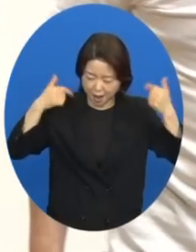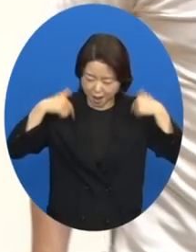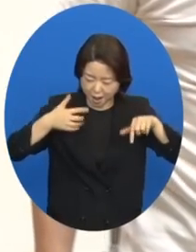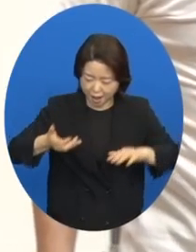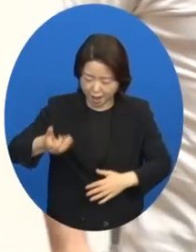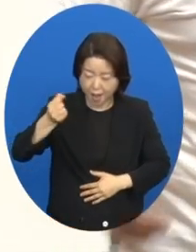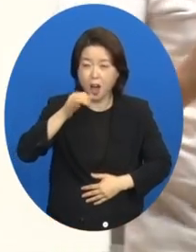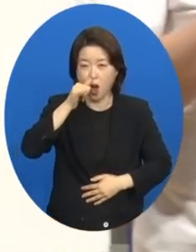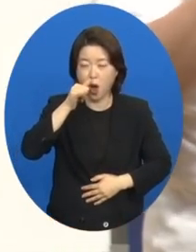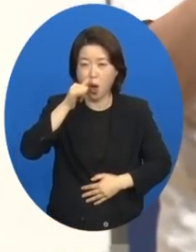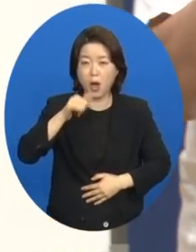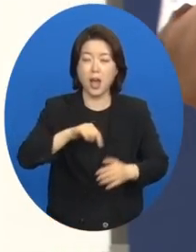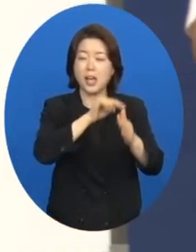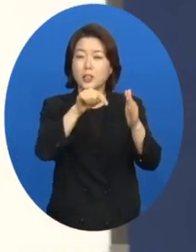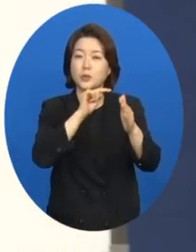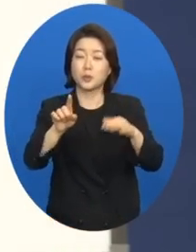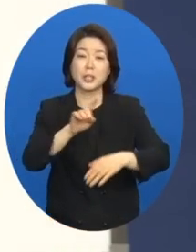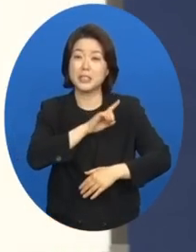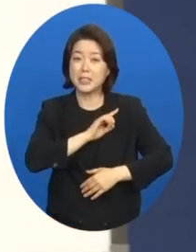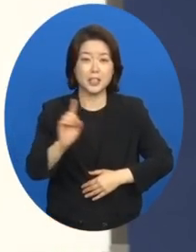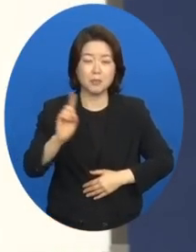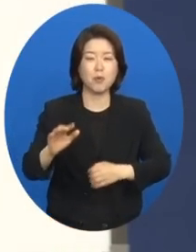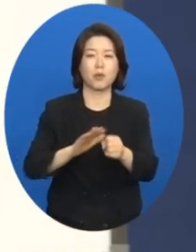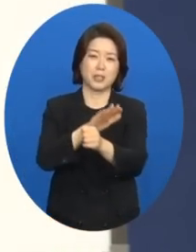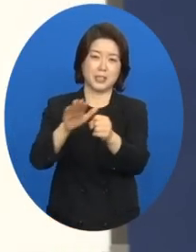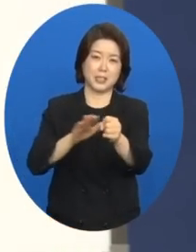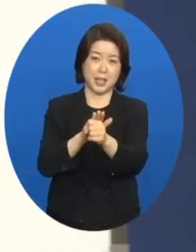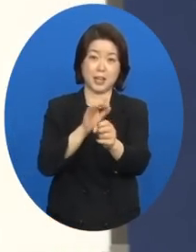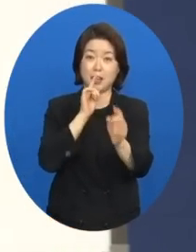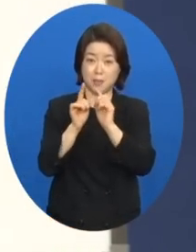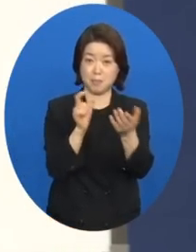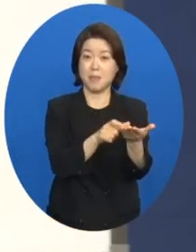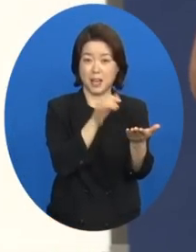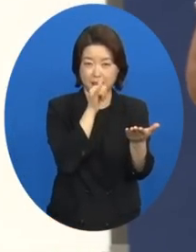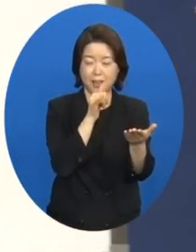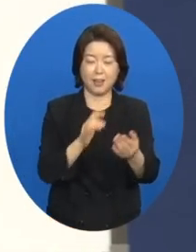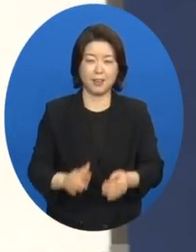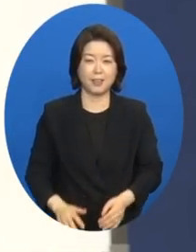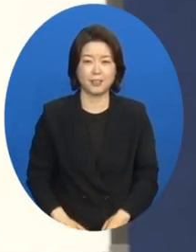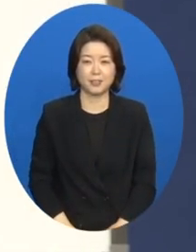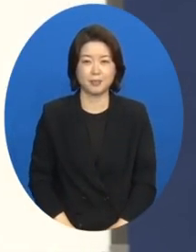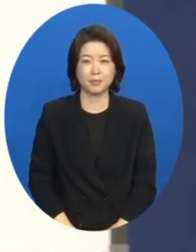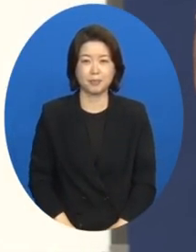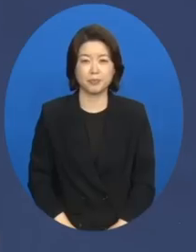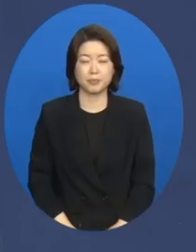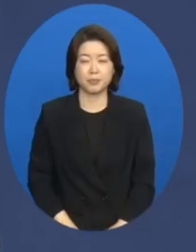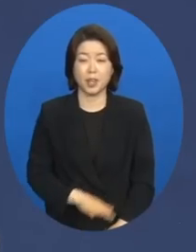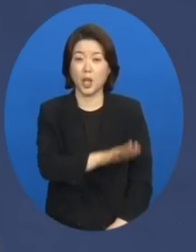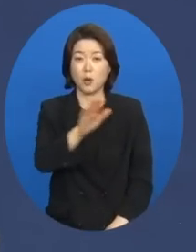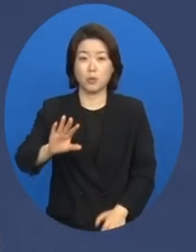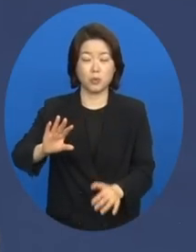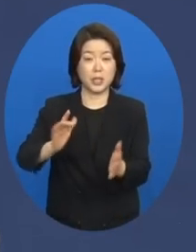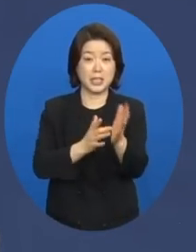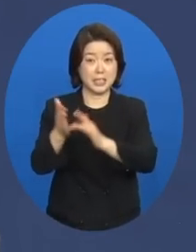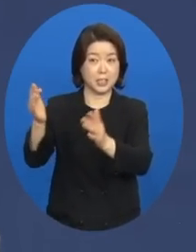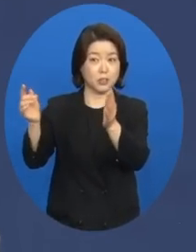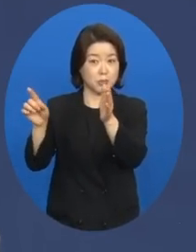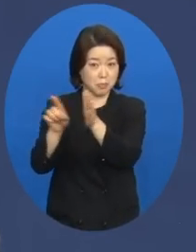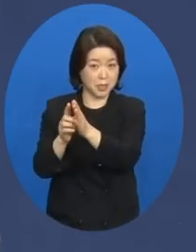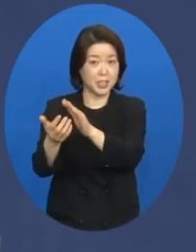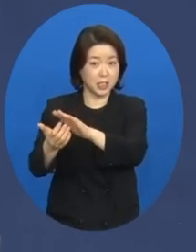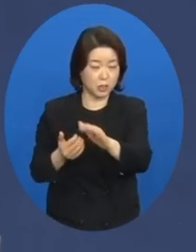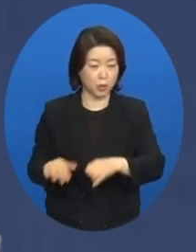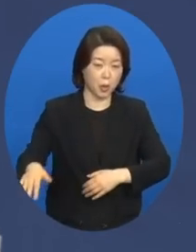있을 것인데 그 중에 제일은 사랑이라 이렇게 말씀했어요. 그러니까 우리 그리스도를 만나기 전